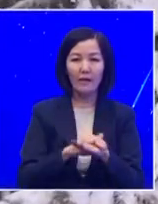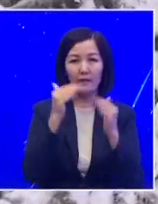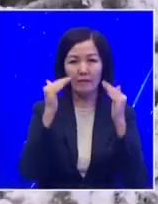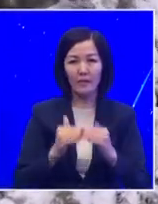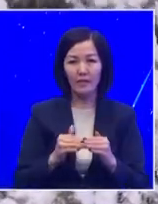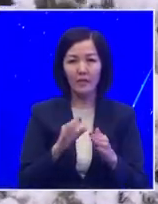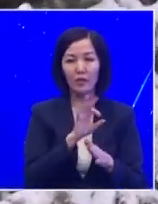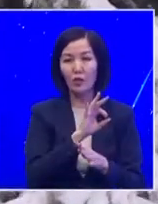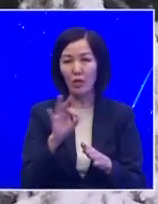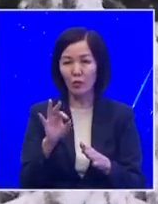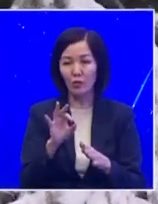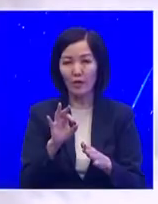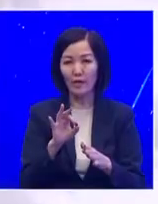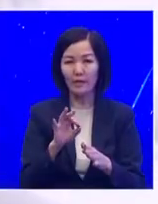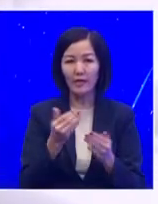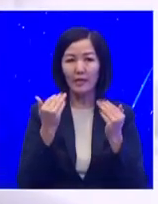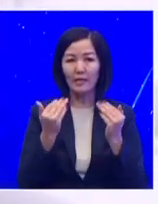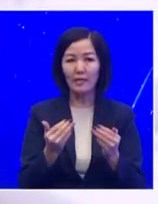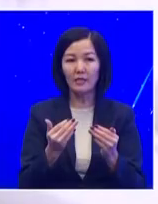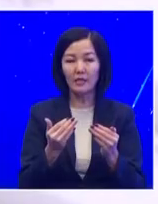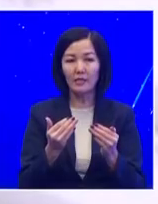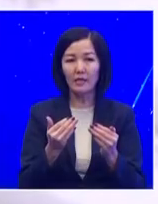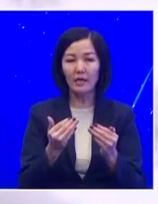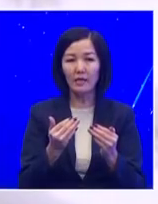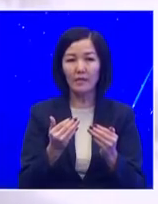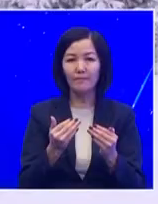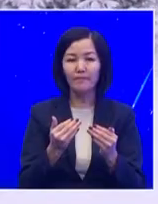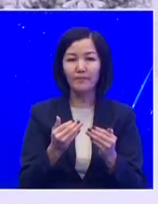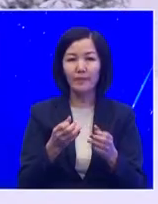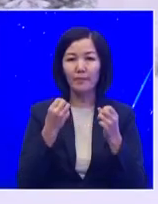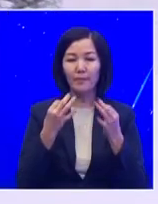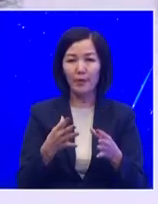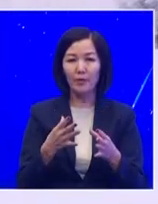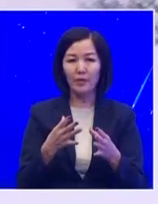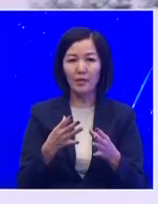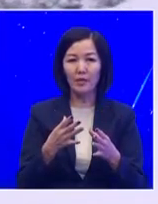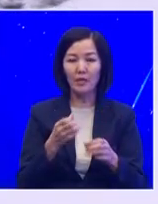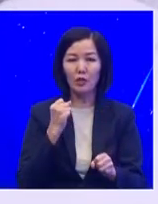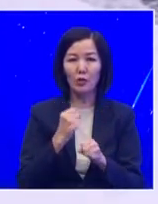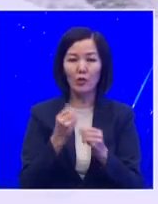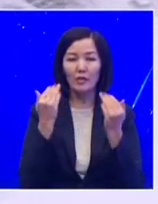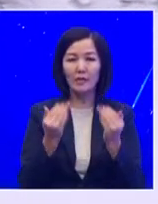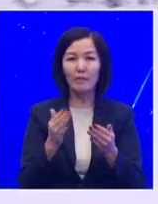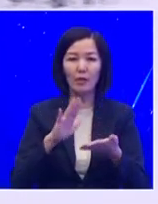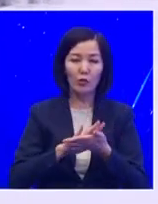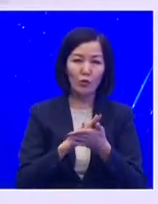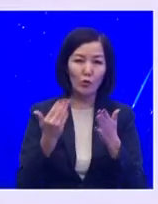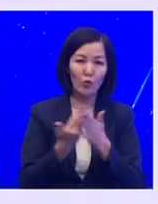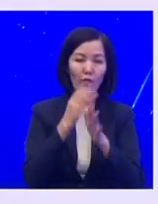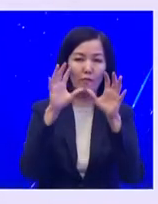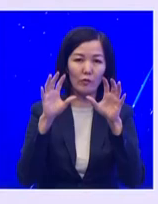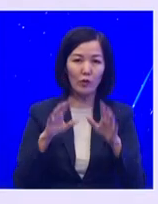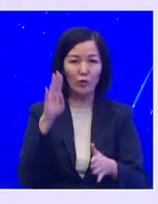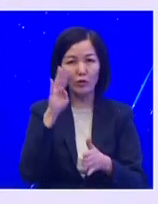практически до нуля, а значит и нерадивых граждан становится меньше. Пугает потенциальных браконьеров строгие санкции. Теперь, согласно новому законопроекту,